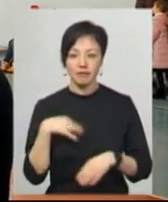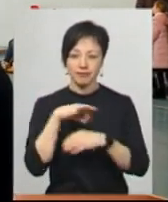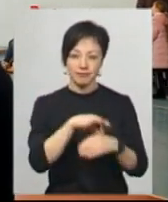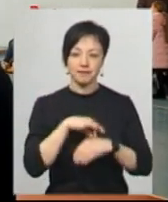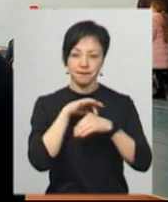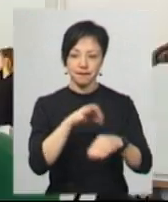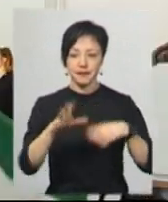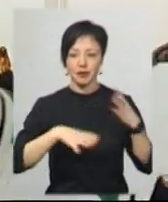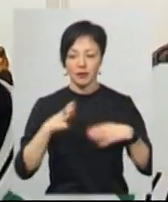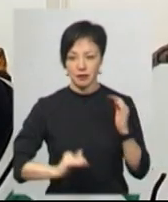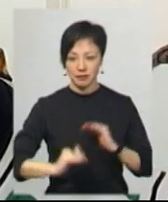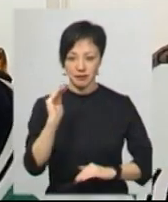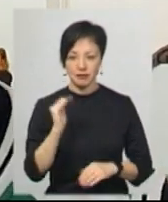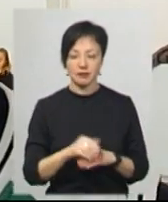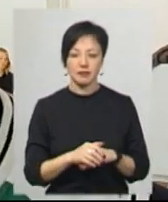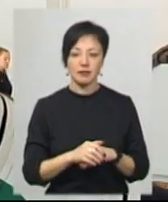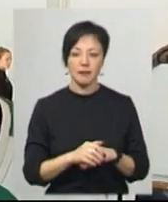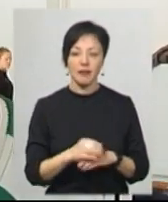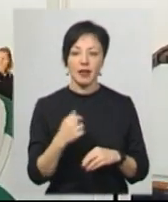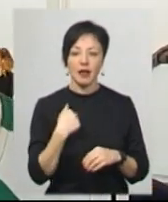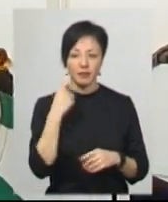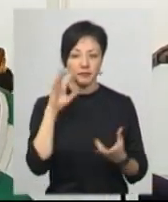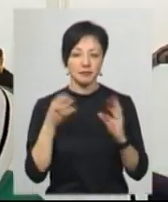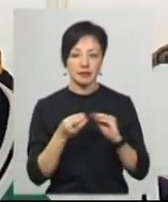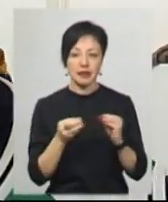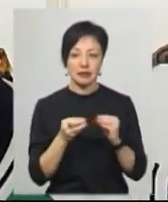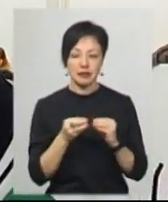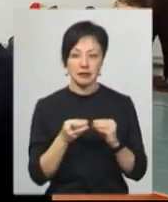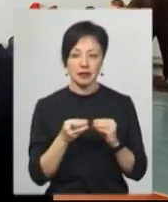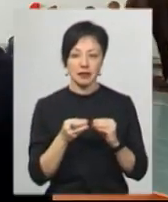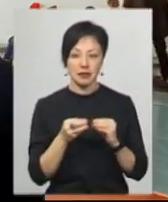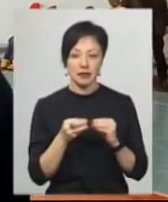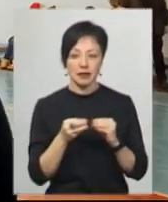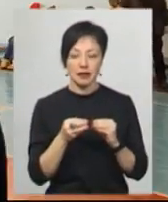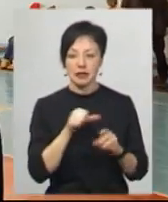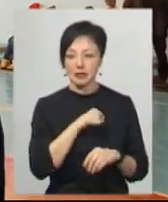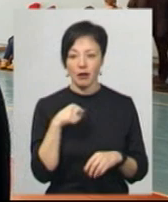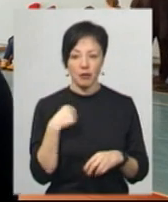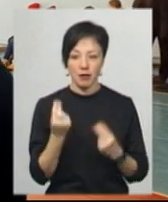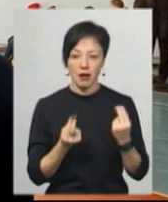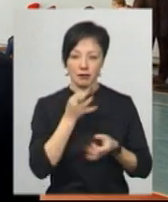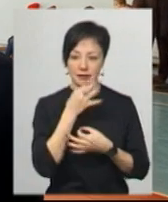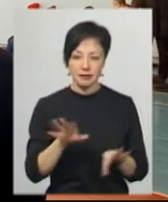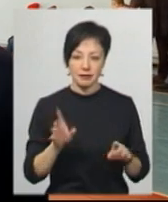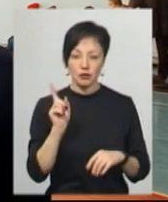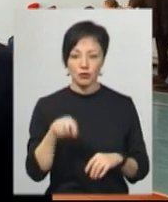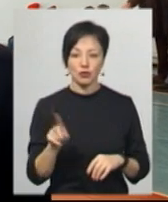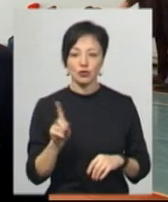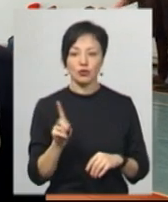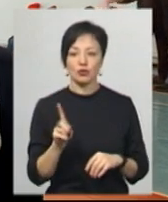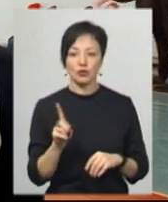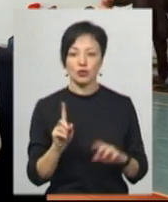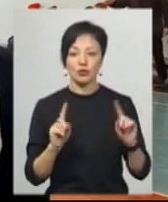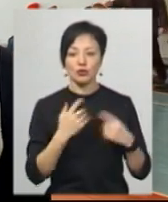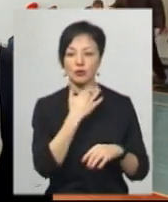тренування з малого ж. Очок я приніс 10. Ну, самому мені гра не сподобалась, тому що